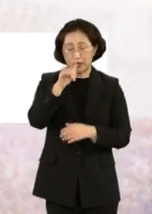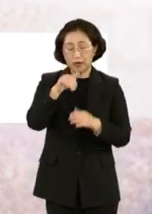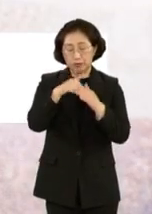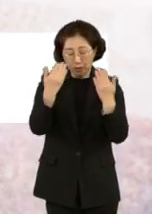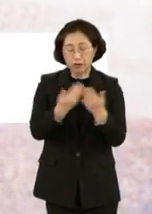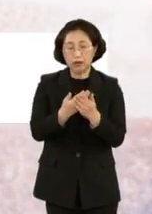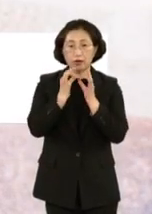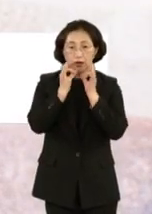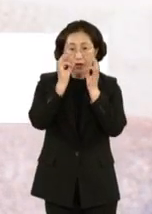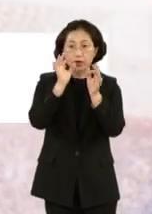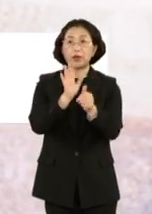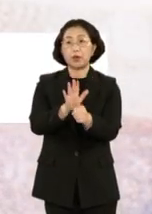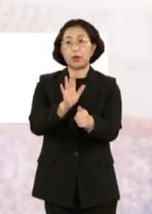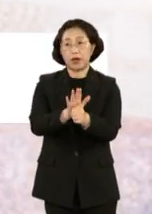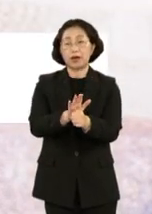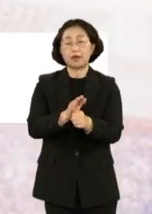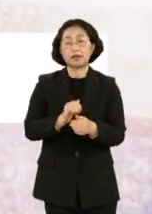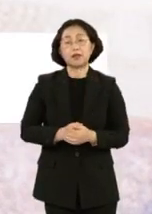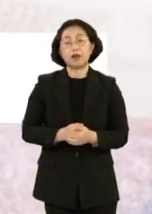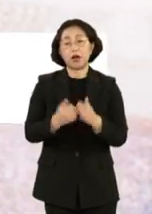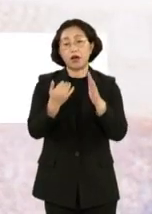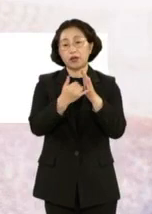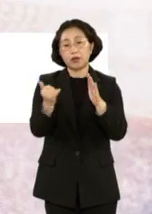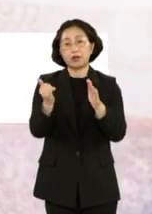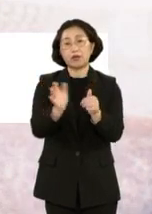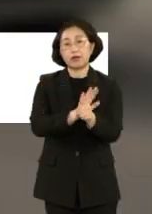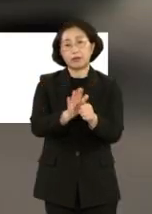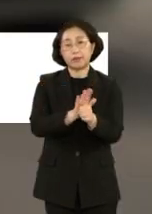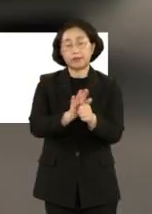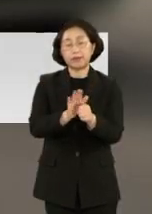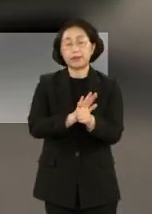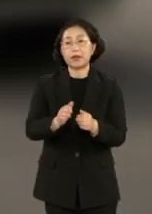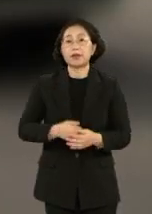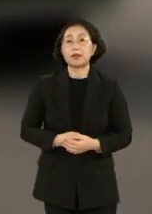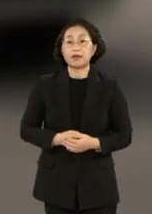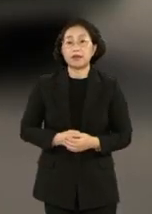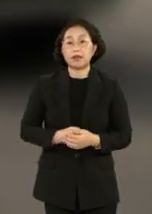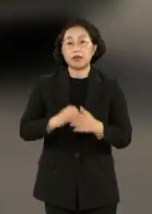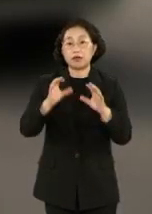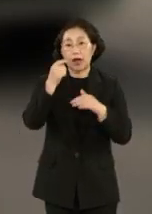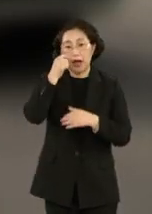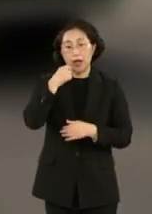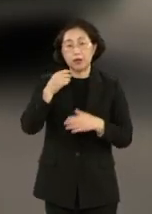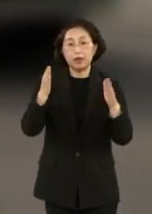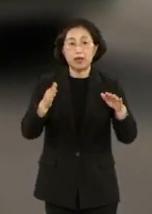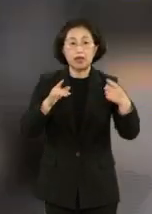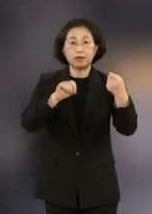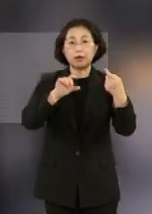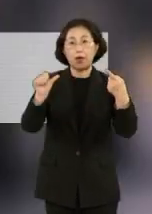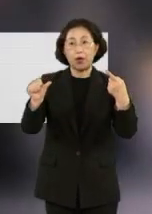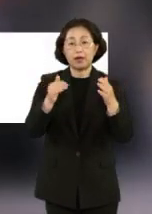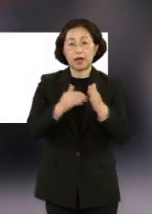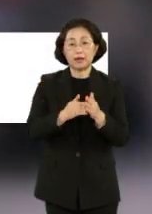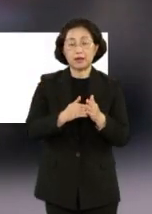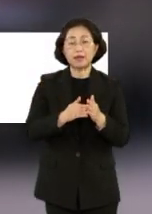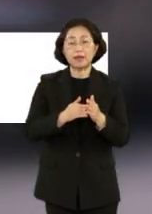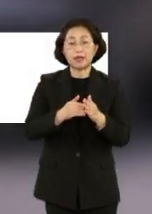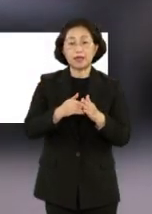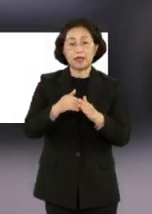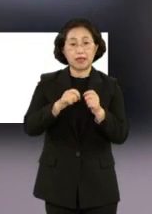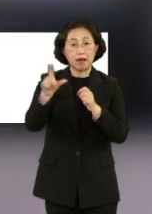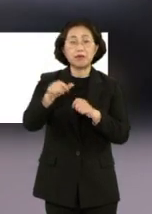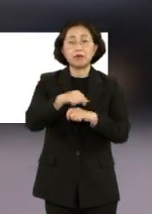내에서 최선을 다해서 유족분들의 아픔을 치유할 수 있도록. 국가 애도 기간인 다음 달 5일까지 지역에서 예정된